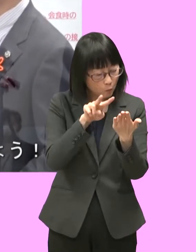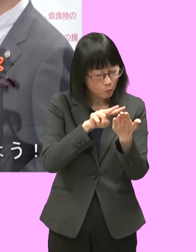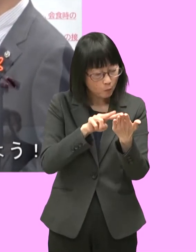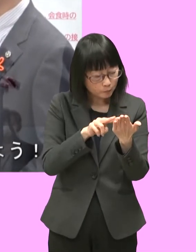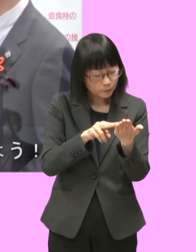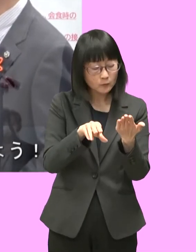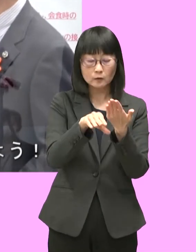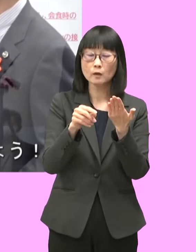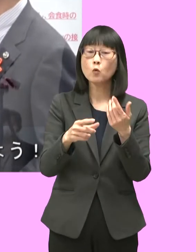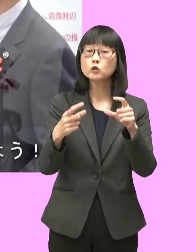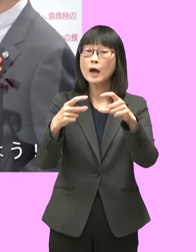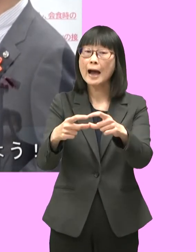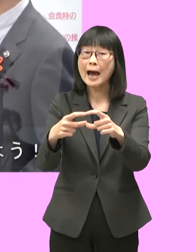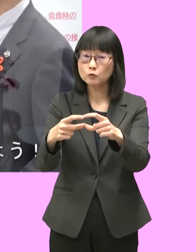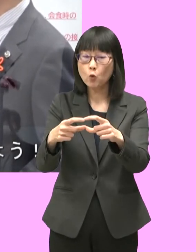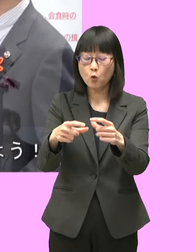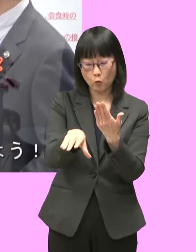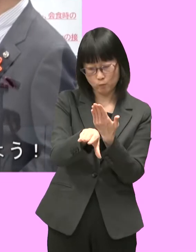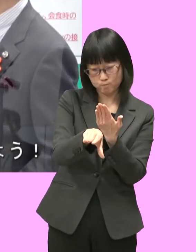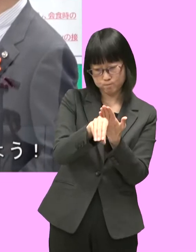それをやっていただくと、